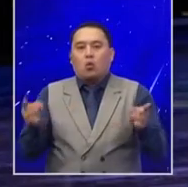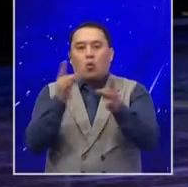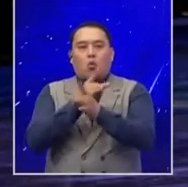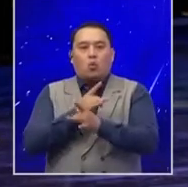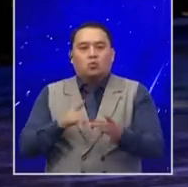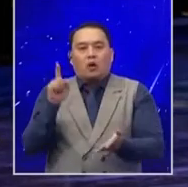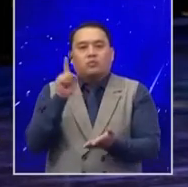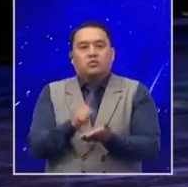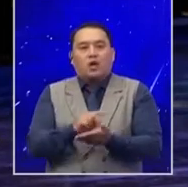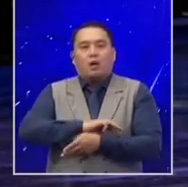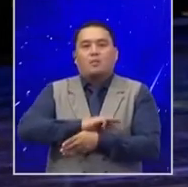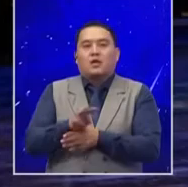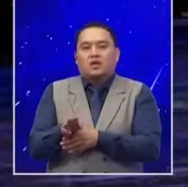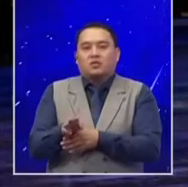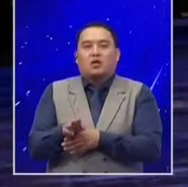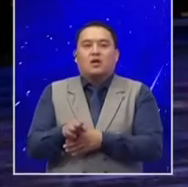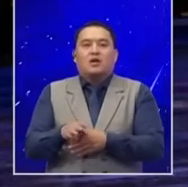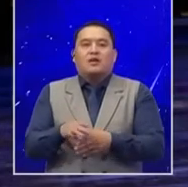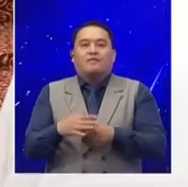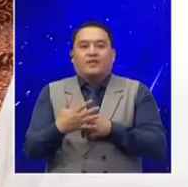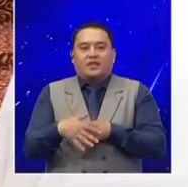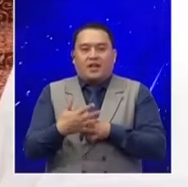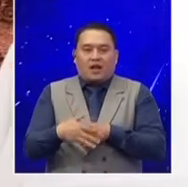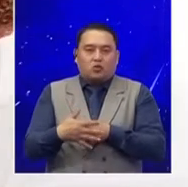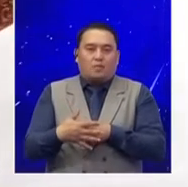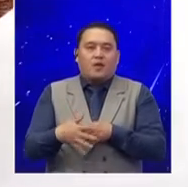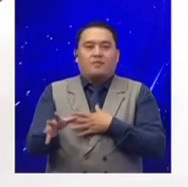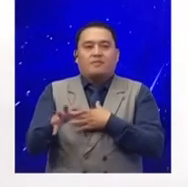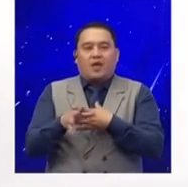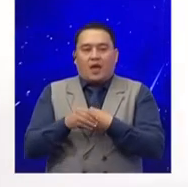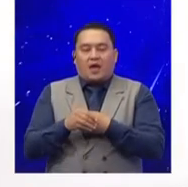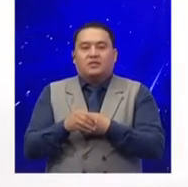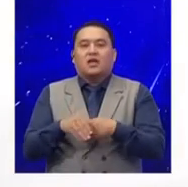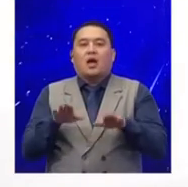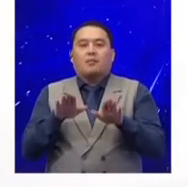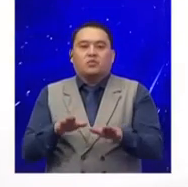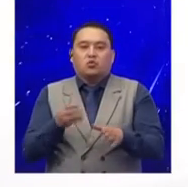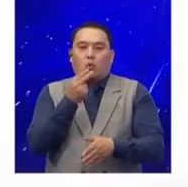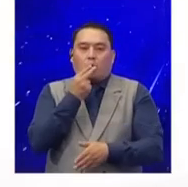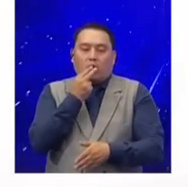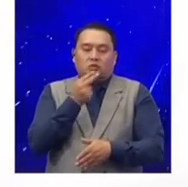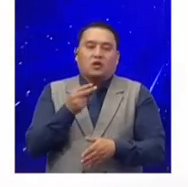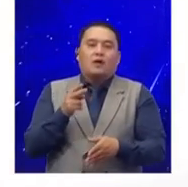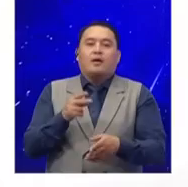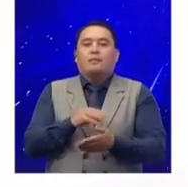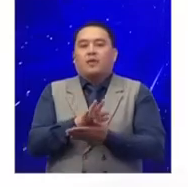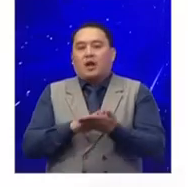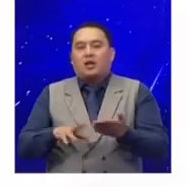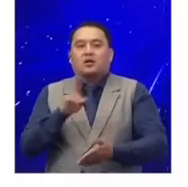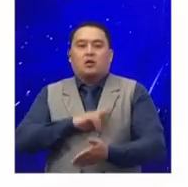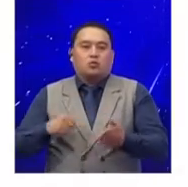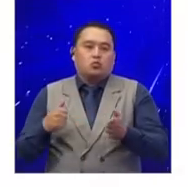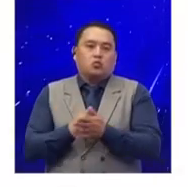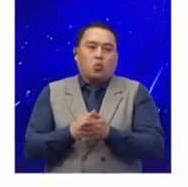культуры обязали обеспечить бесперебойную вентиляцию. Вместе с тем, пунктом общественного питания продлили время работы